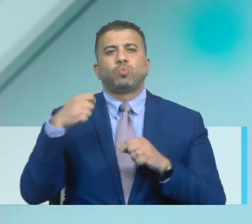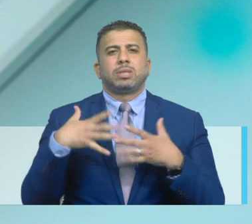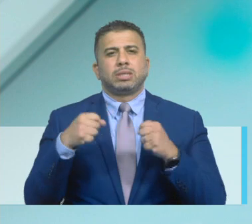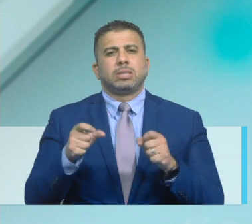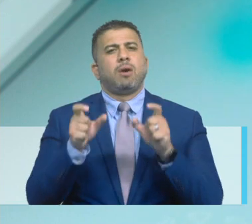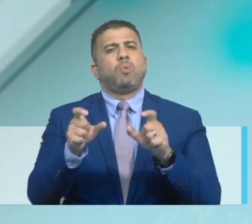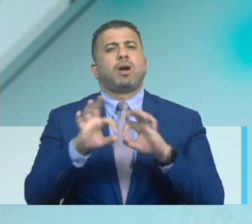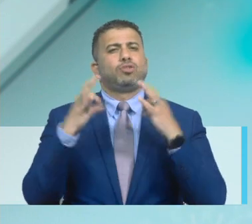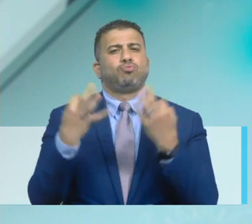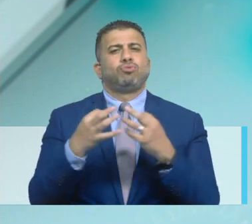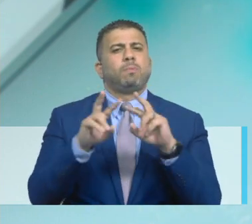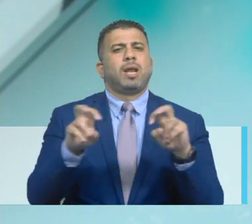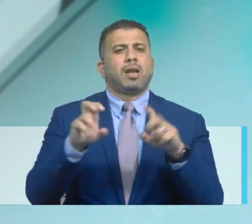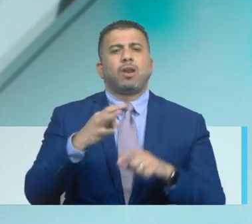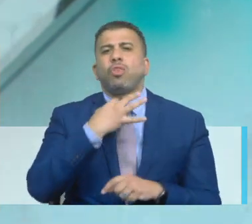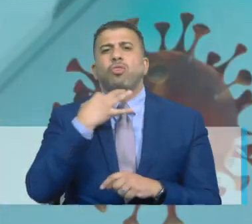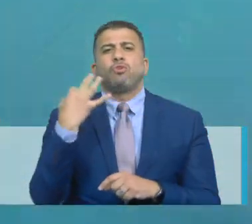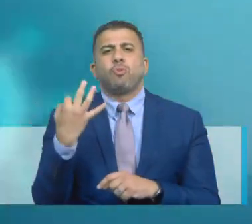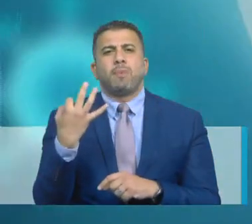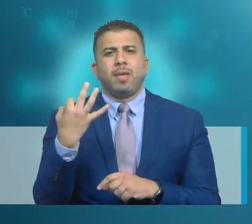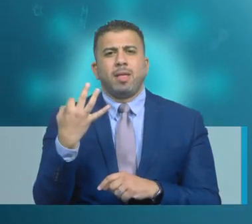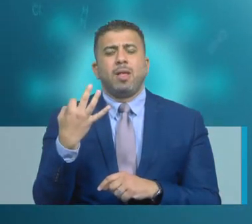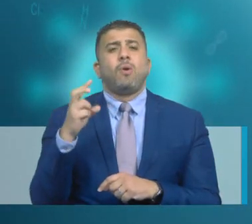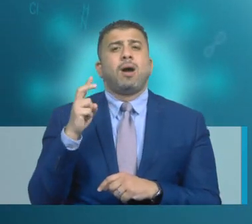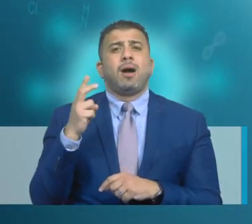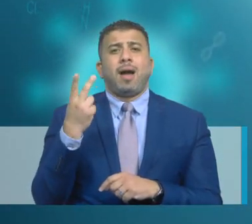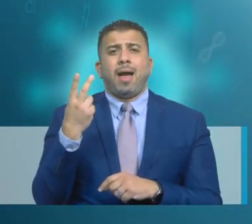أعلنت وزارة الصحة ووقاية المجتمع عن إجراء